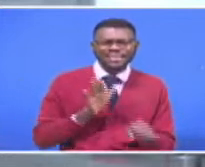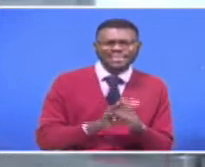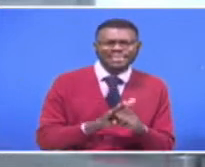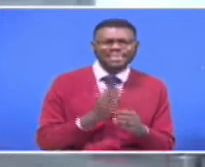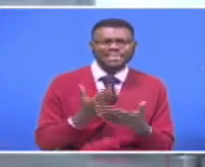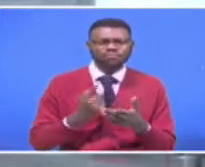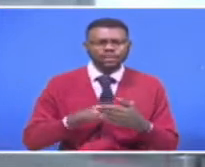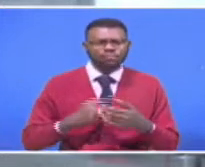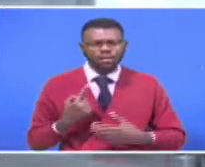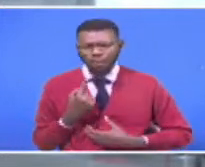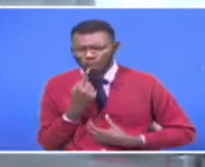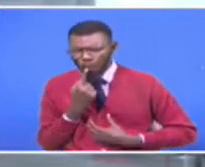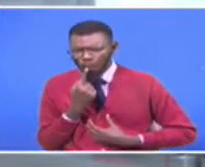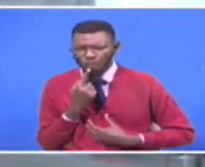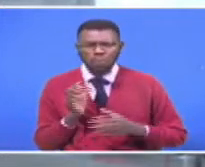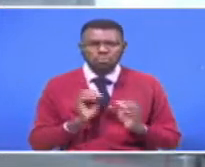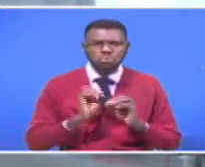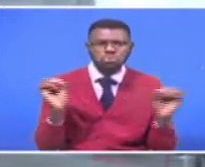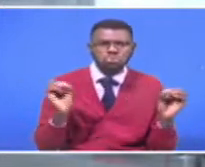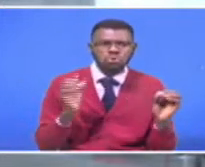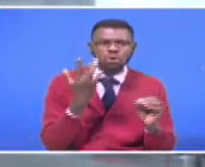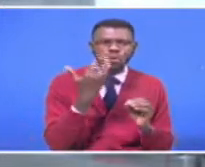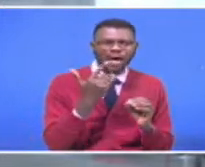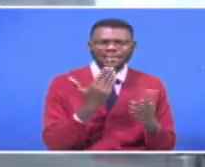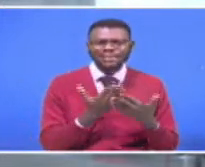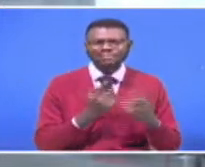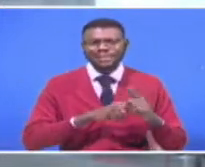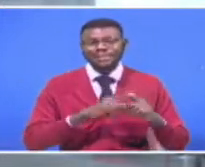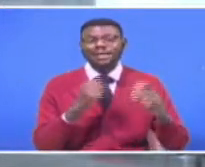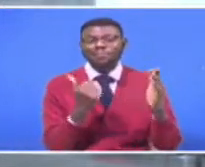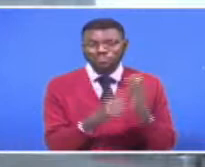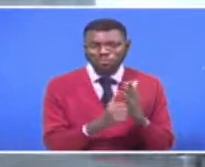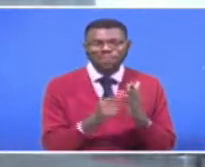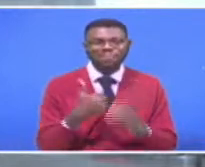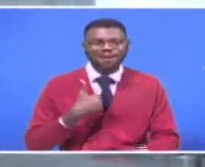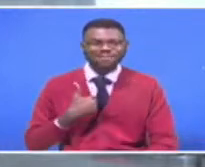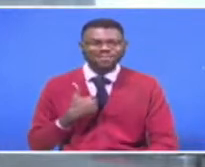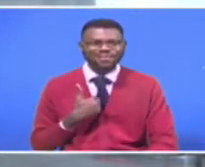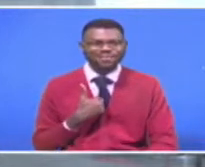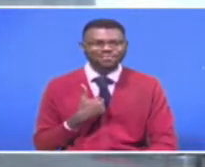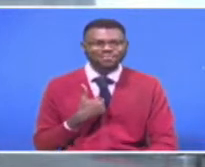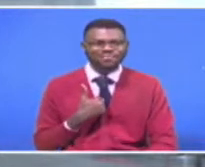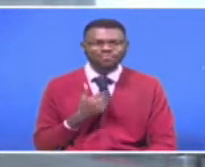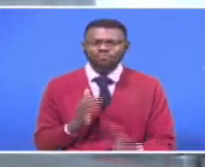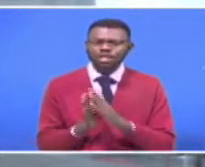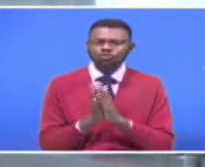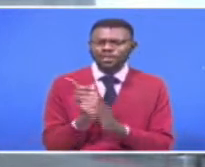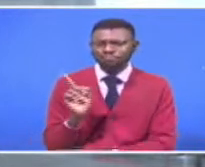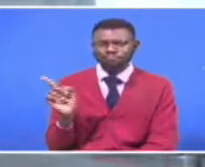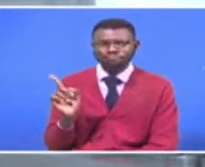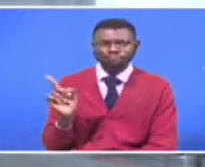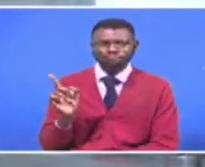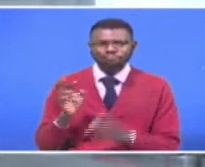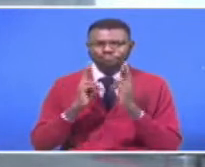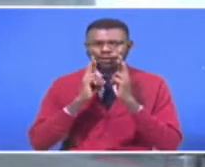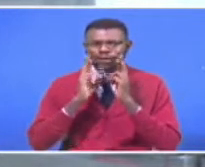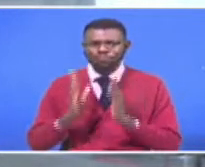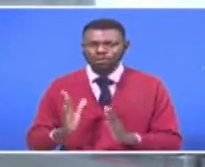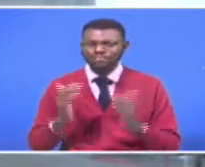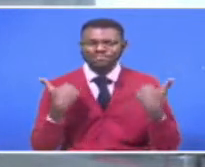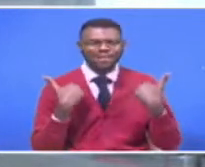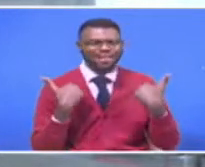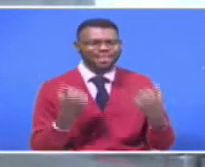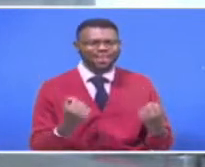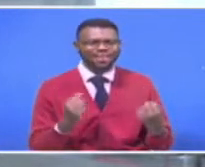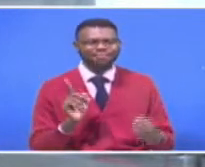shughuli ya unyonyeshaji kwa sababu ya masuala kadha wa kadha. Kwenye makala yafuatayo, mwanahabari mwenzangu wa masuala ya